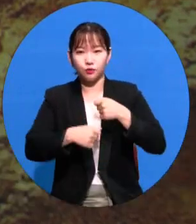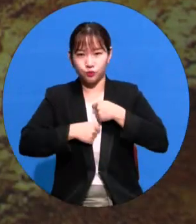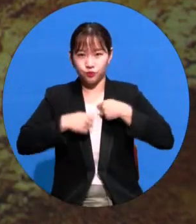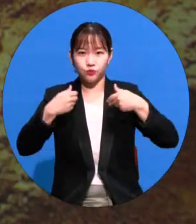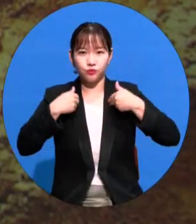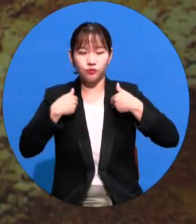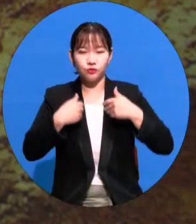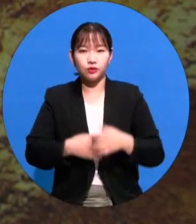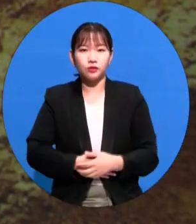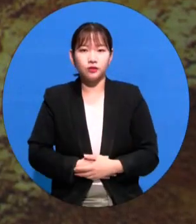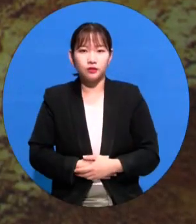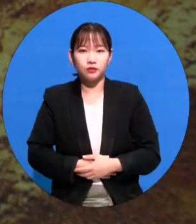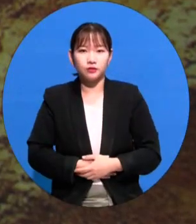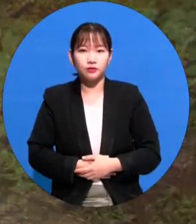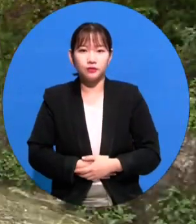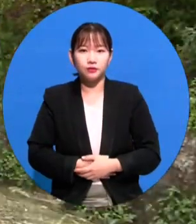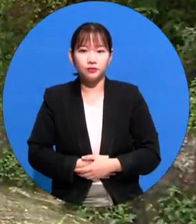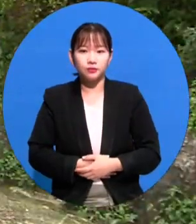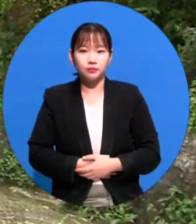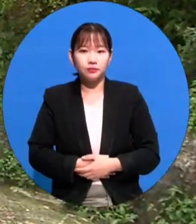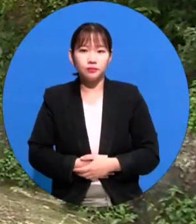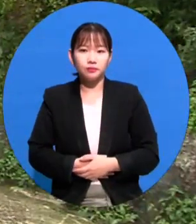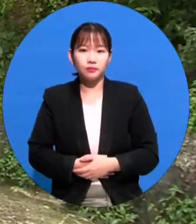천홍의 기자입니다.